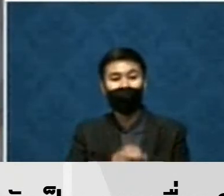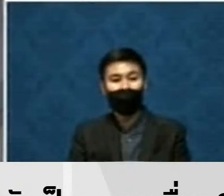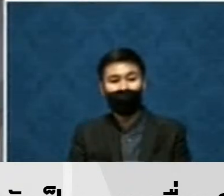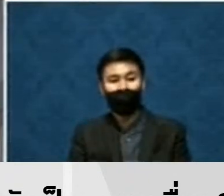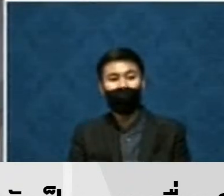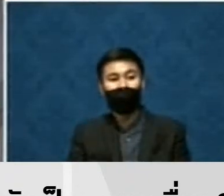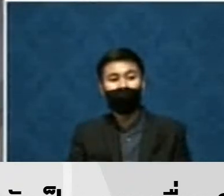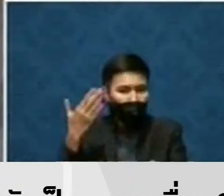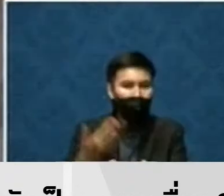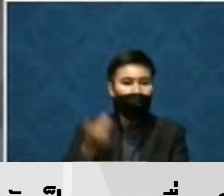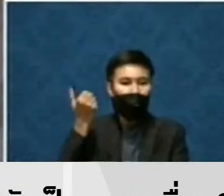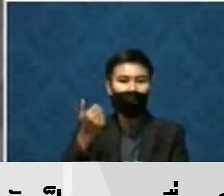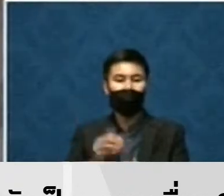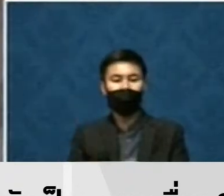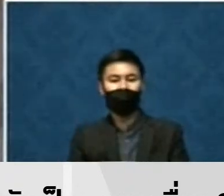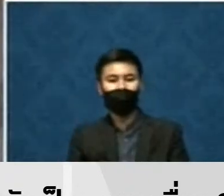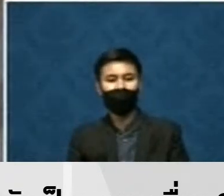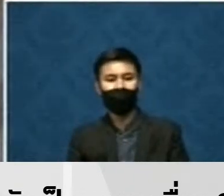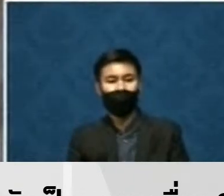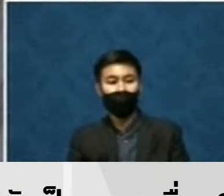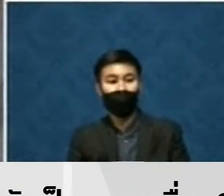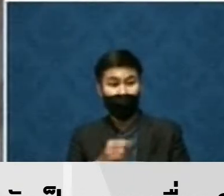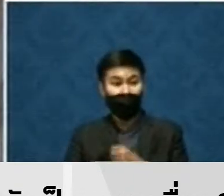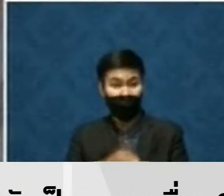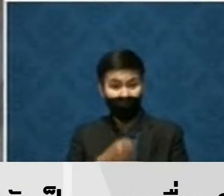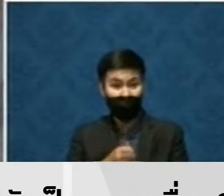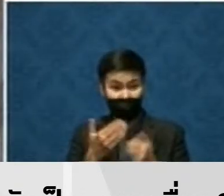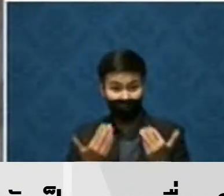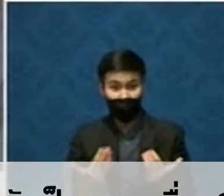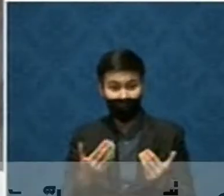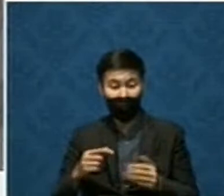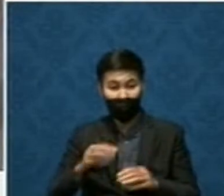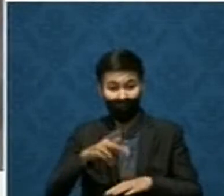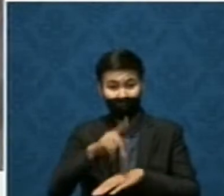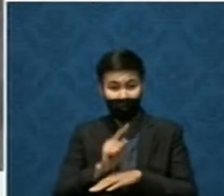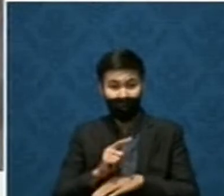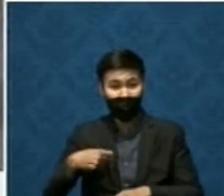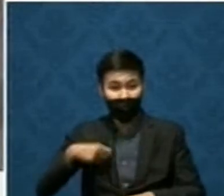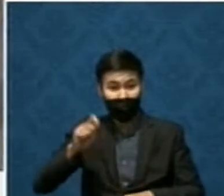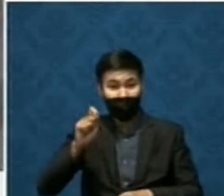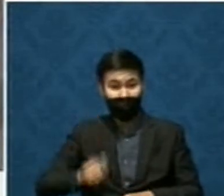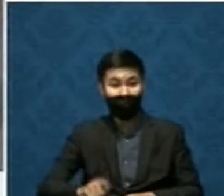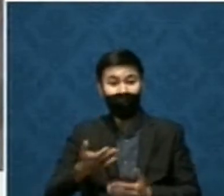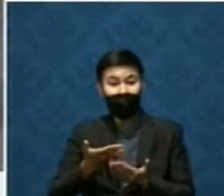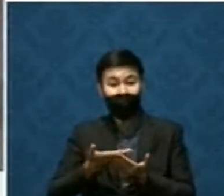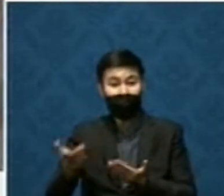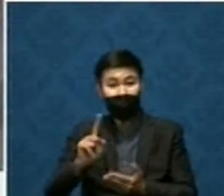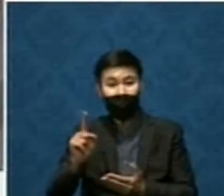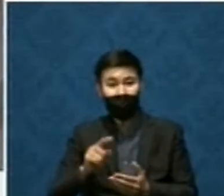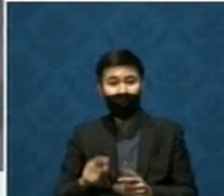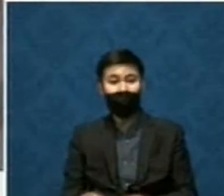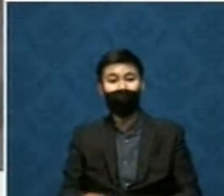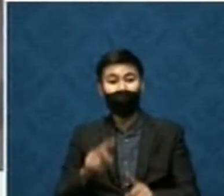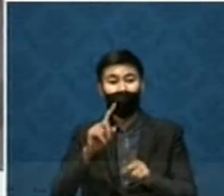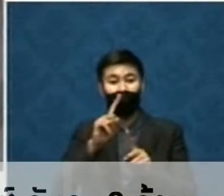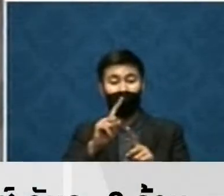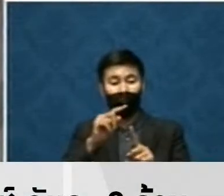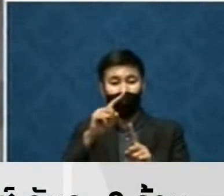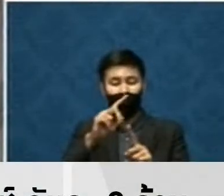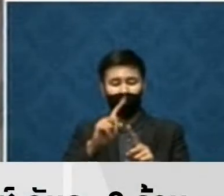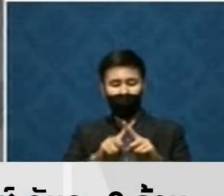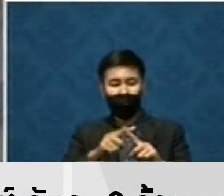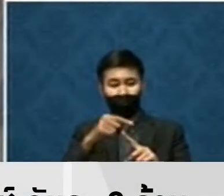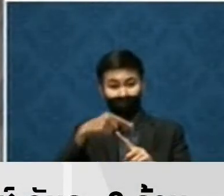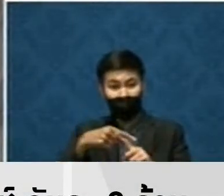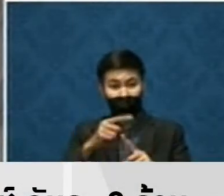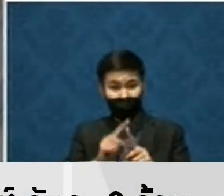ค่ะค่ะแบบผมว่าที่มันอะไรล่ะตลาดแล้วทำได้ทุรังที่สุดเนี่ยก็คือที่ไอติมเขา